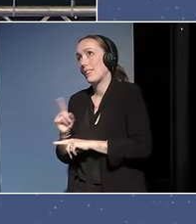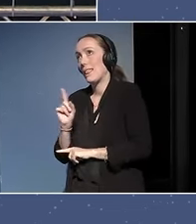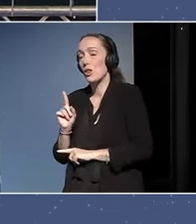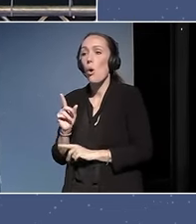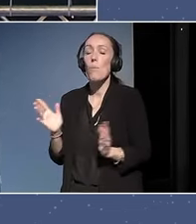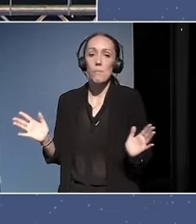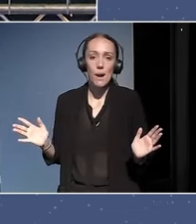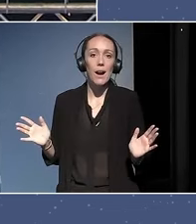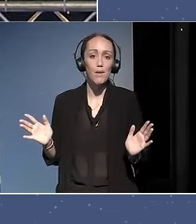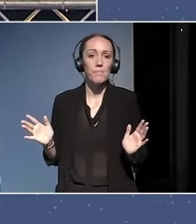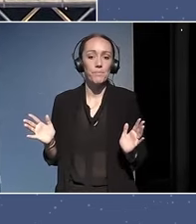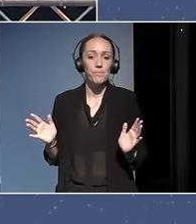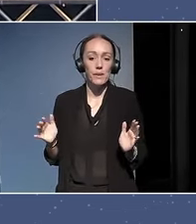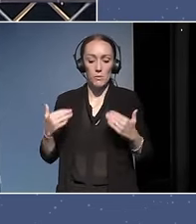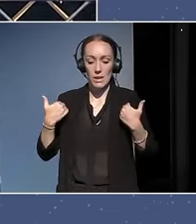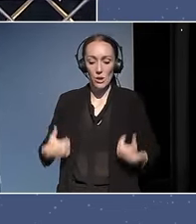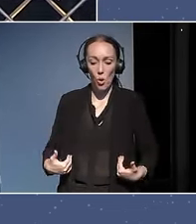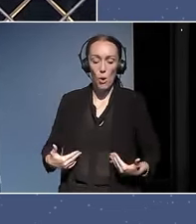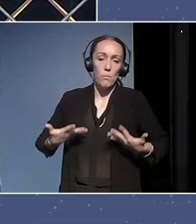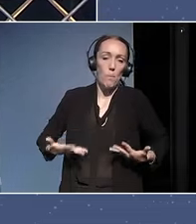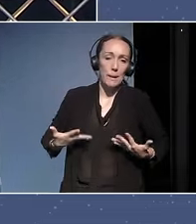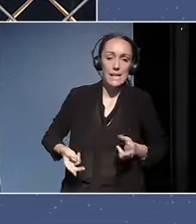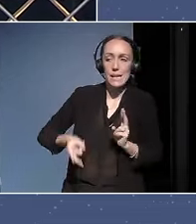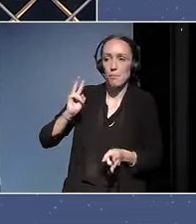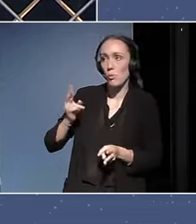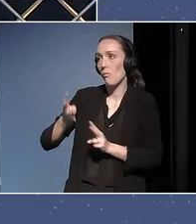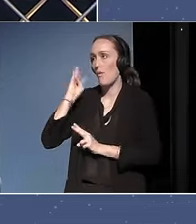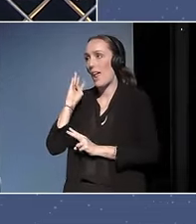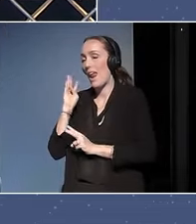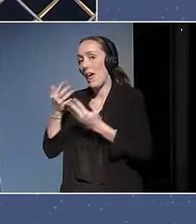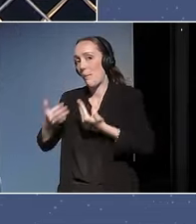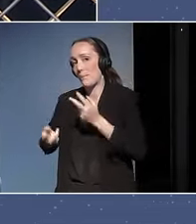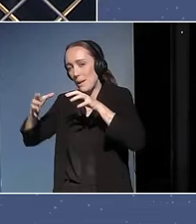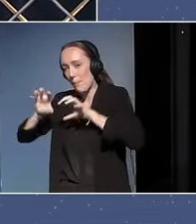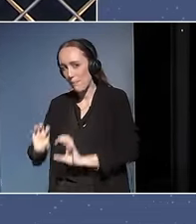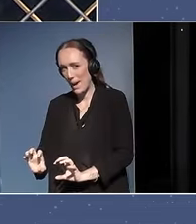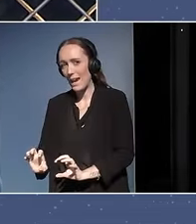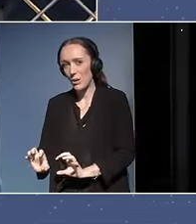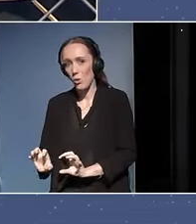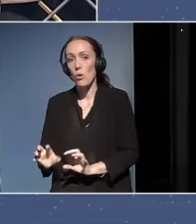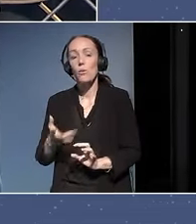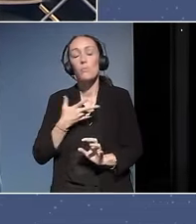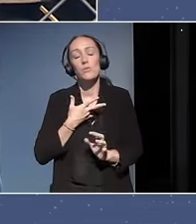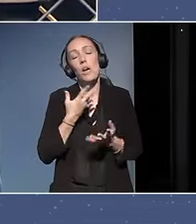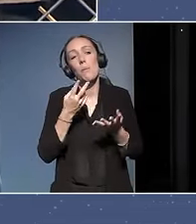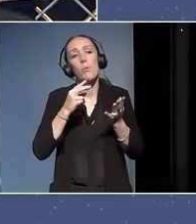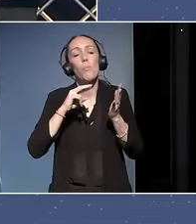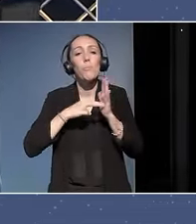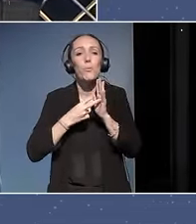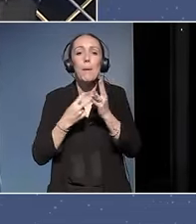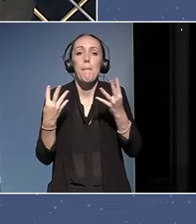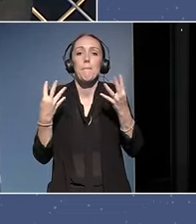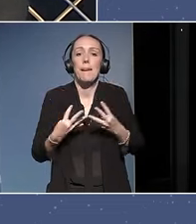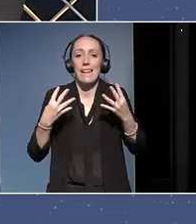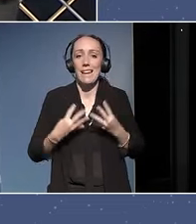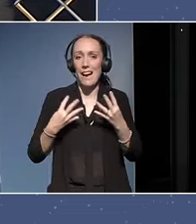cioè sicuramente il resto del corpo pesava più della vela quindi questo lo aiutava a mantenere però un problema Resistenza